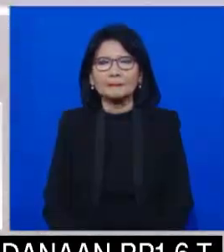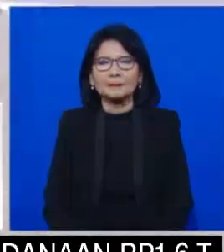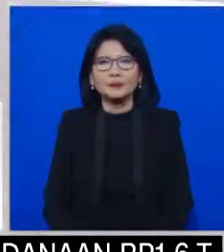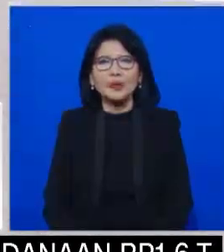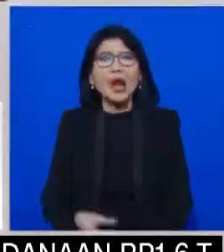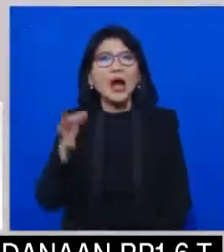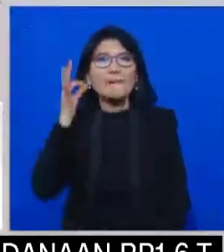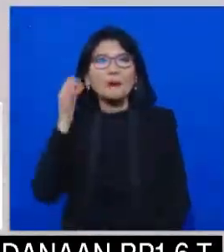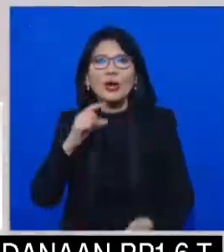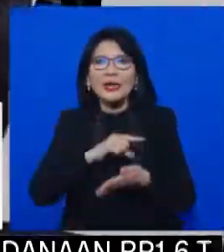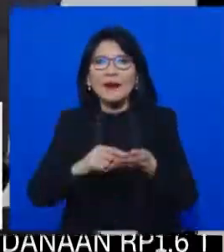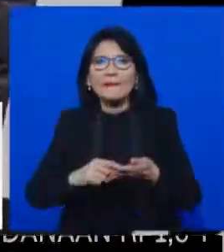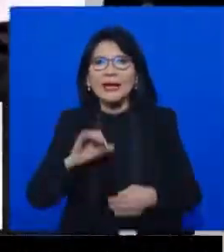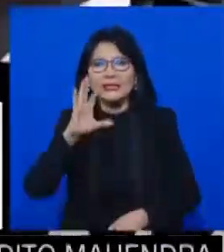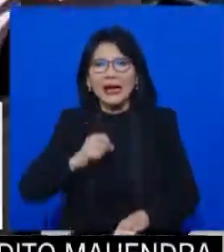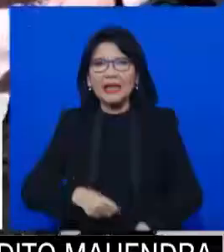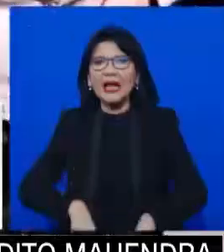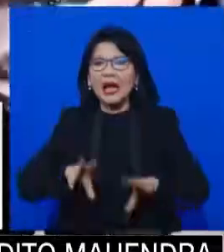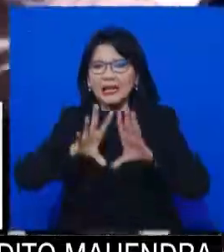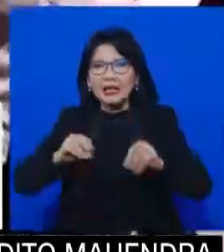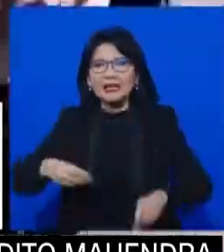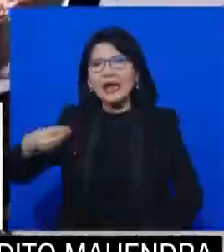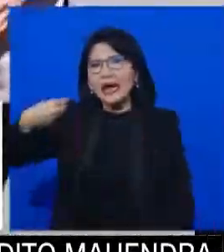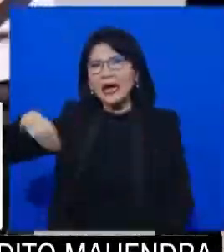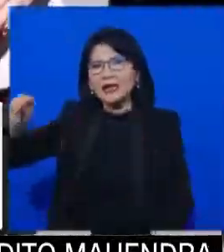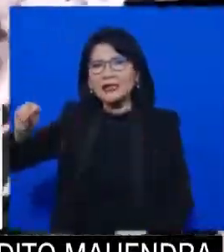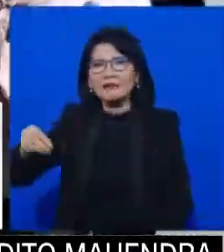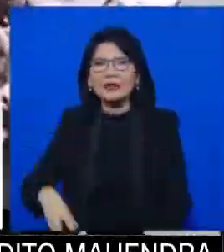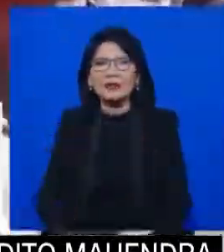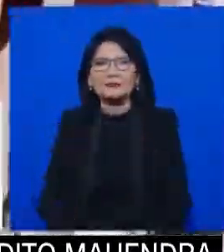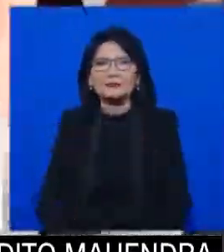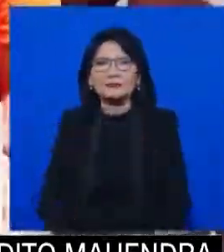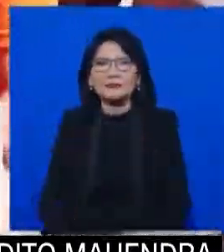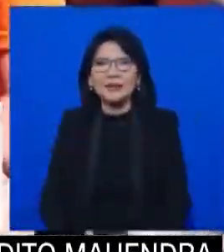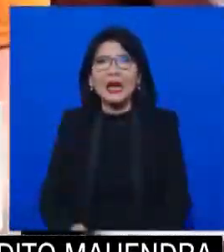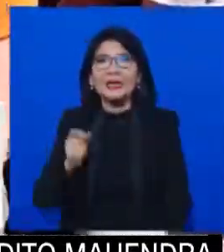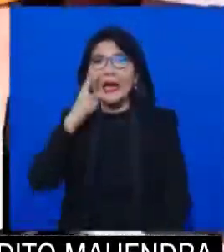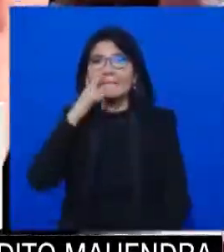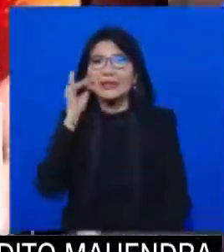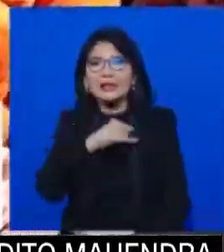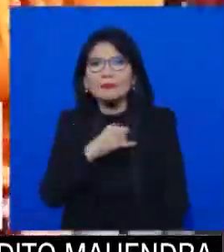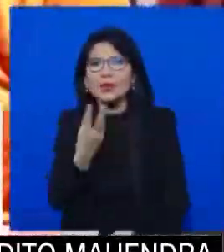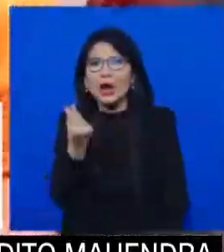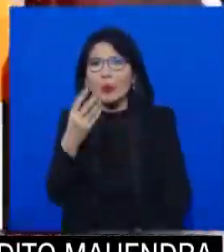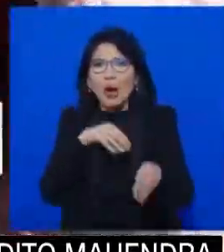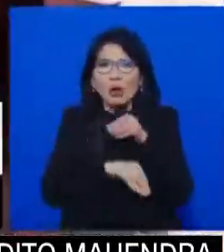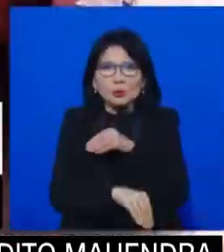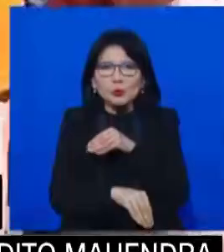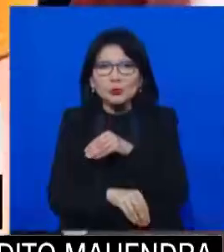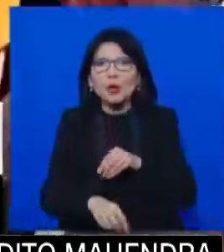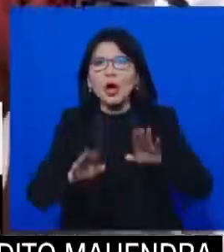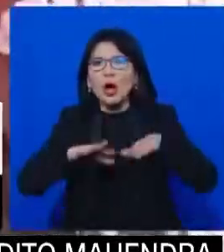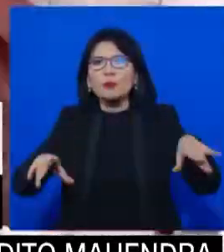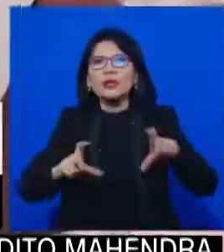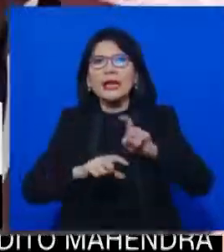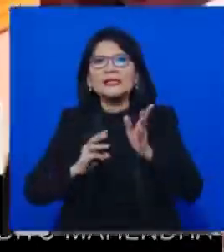Perempuan berinisial ICL, karyawan lepas atau freelance sebuah layanan jasa travel yang diduga menipu dan menggelapkan uang studi tour ratusan siswa